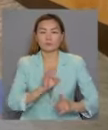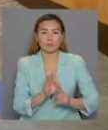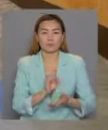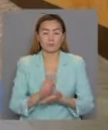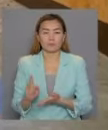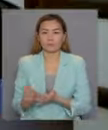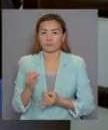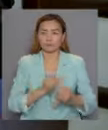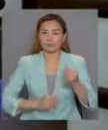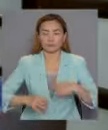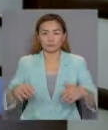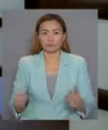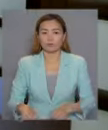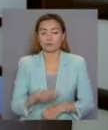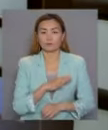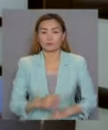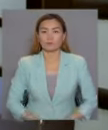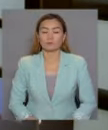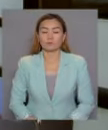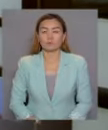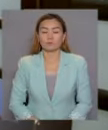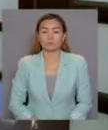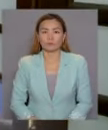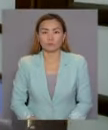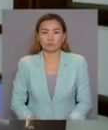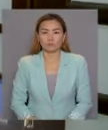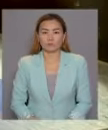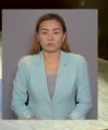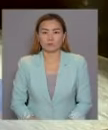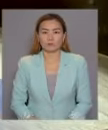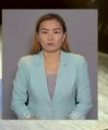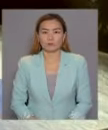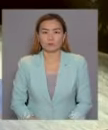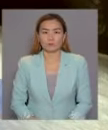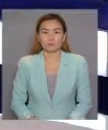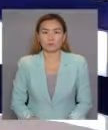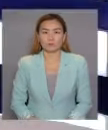міндеттерді талқылауды ұйғаруда. Гауһар Нұрлыбекқызы, Әлихан Таңатов, жаңалық қызметі.